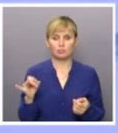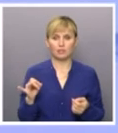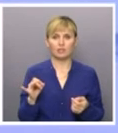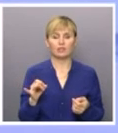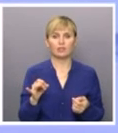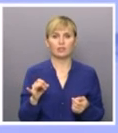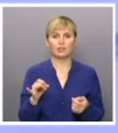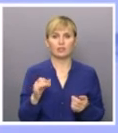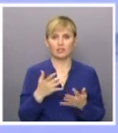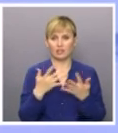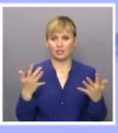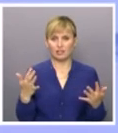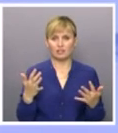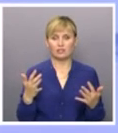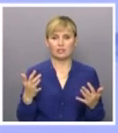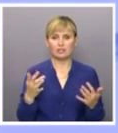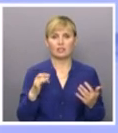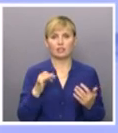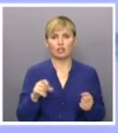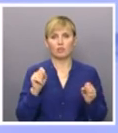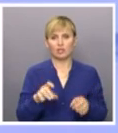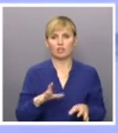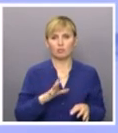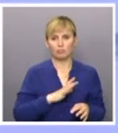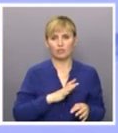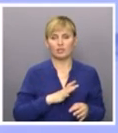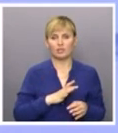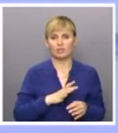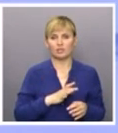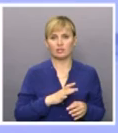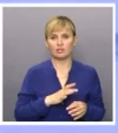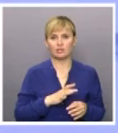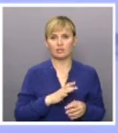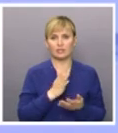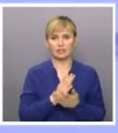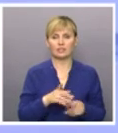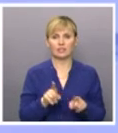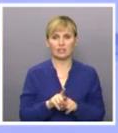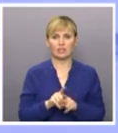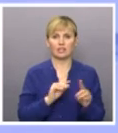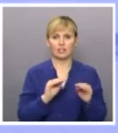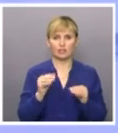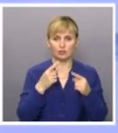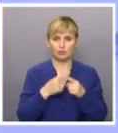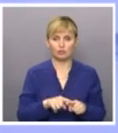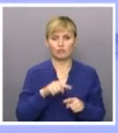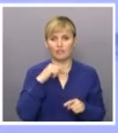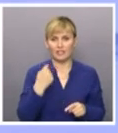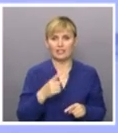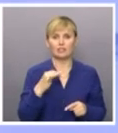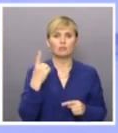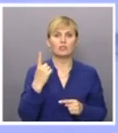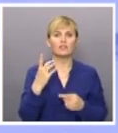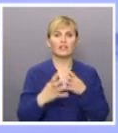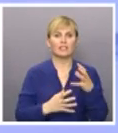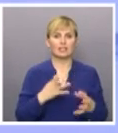режим. Наилучшим выходом могли бы быть погружные садки. Это есть такая конструкция, она выпускается. Причем Россия один из мировых лидеров,